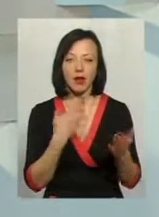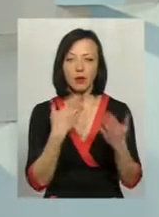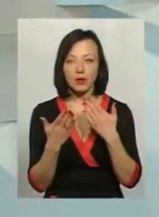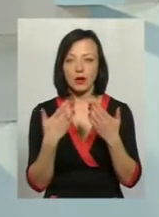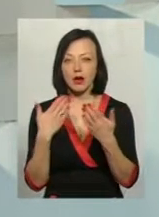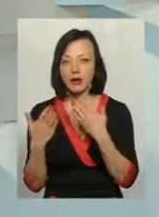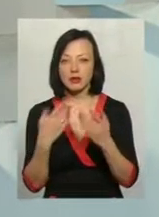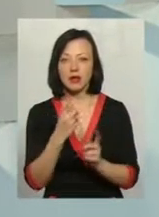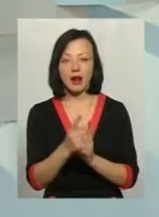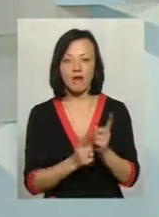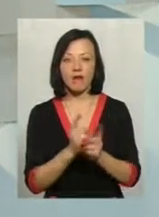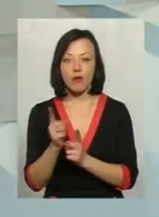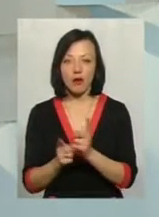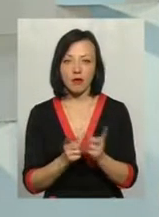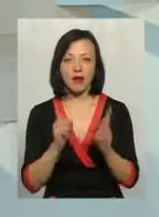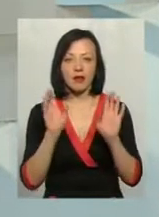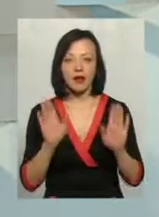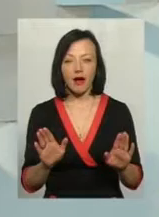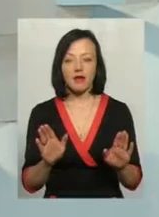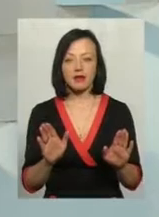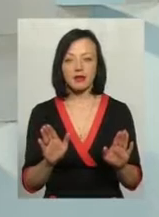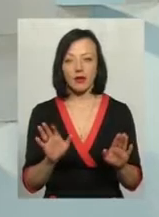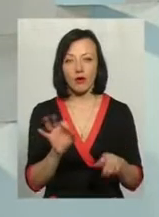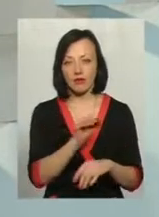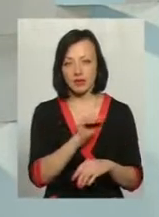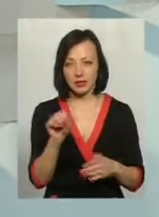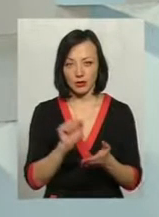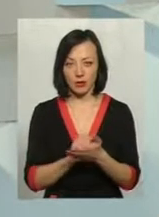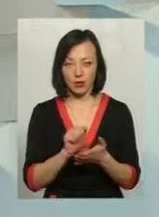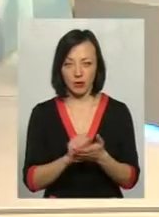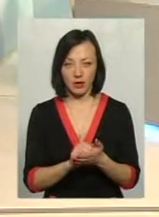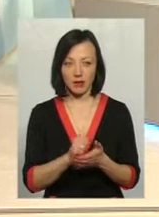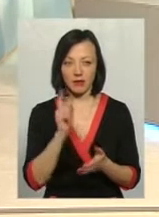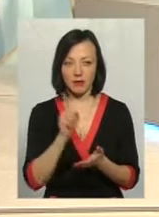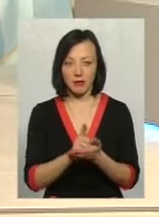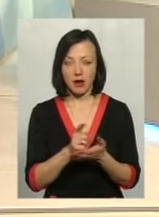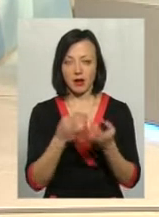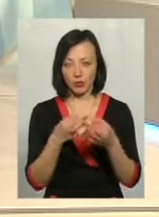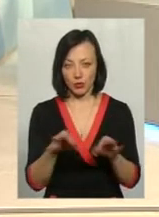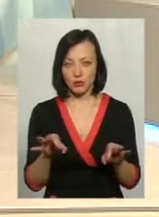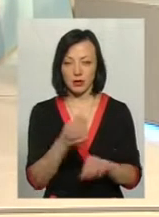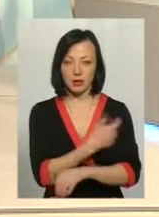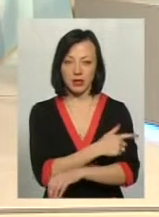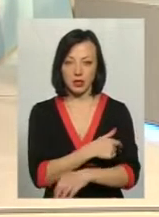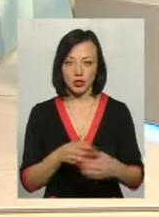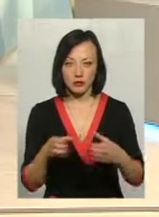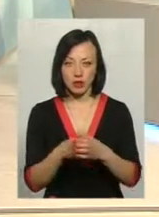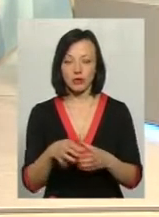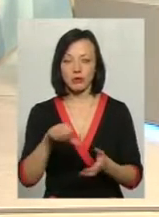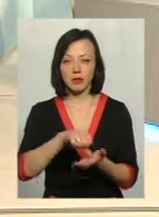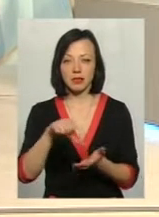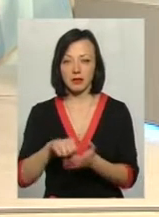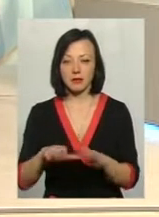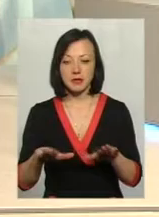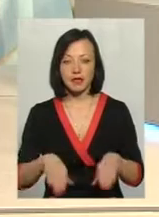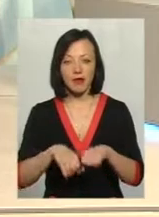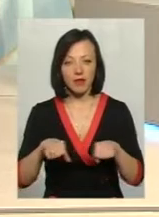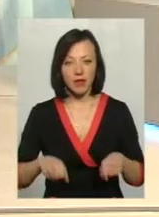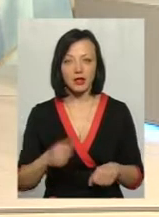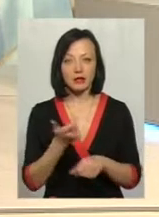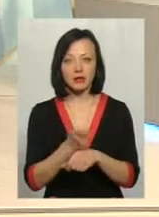комунікації реформи. І навіть не лише там мовою офіційних документів, тому що до них мають доступ і медична спільнота, і представники місцевої влади,